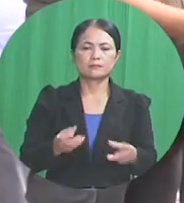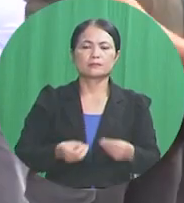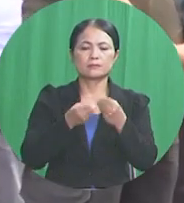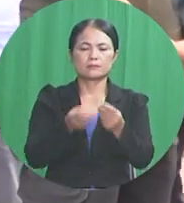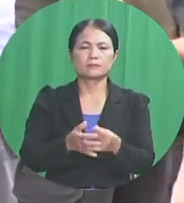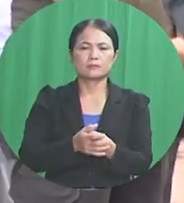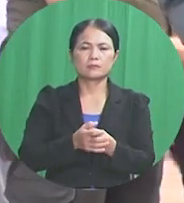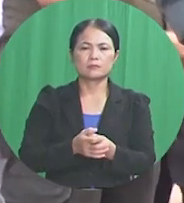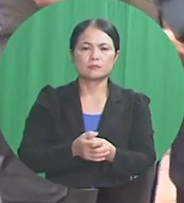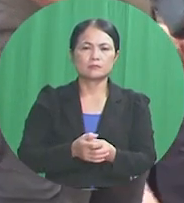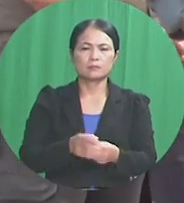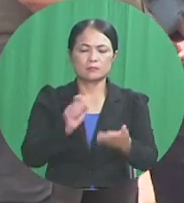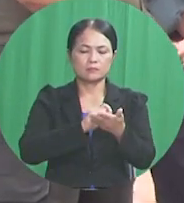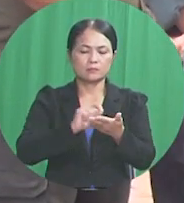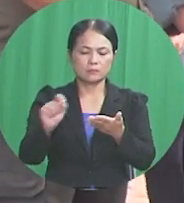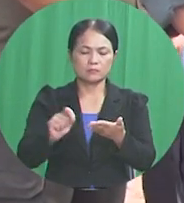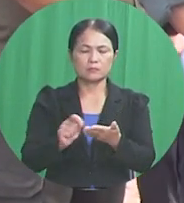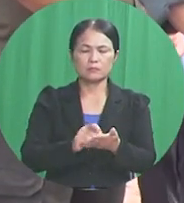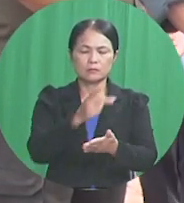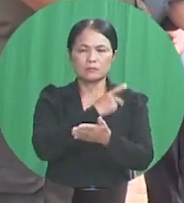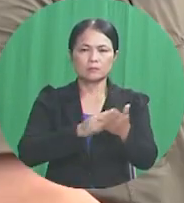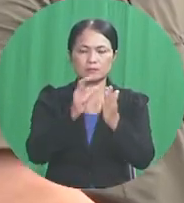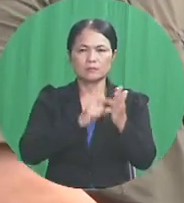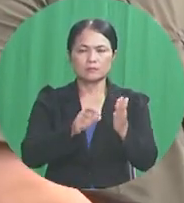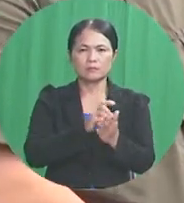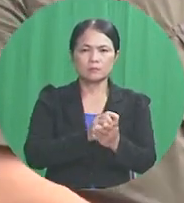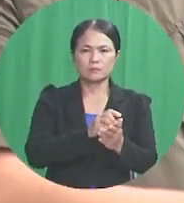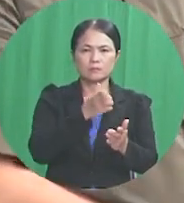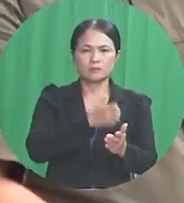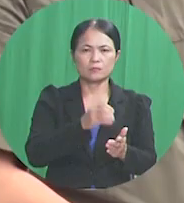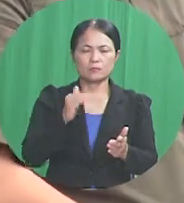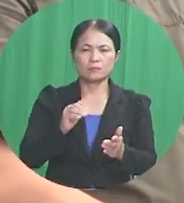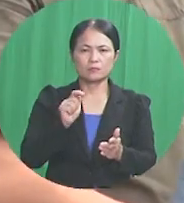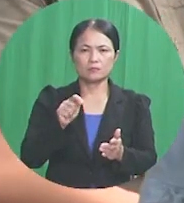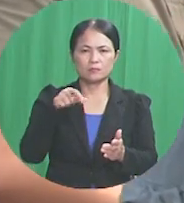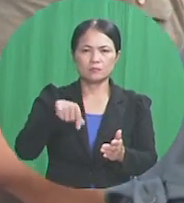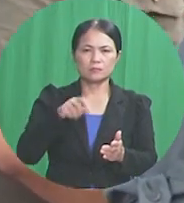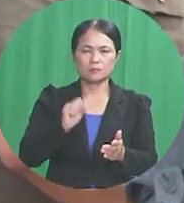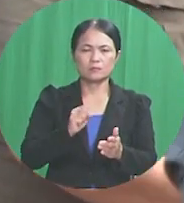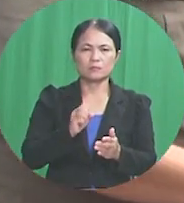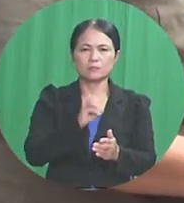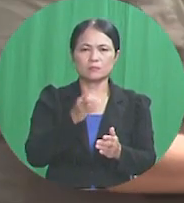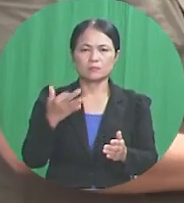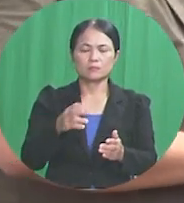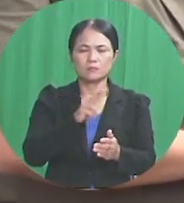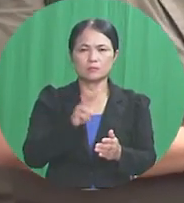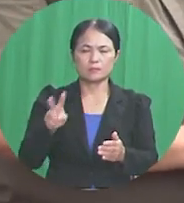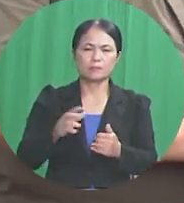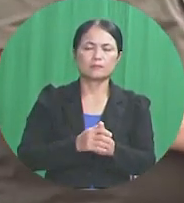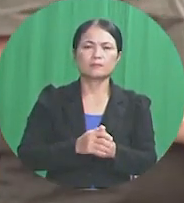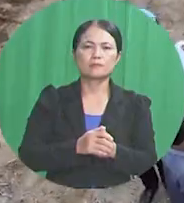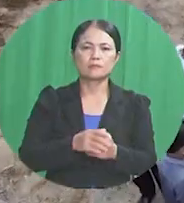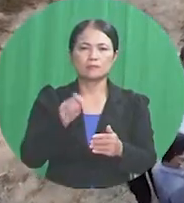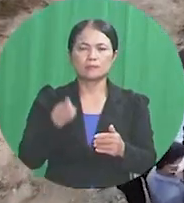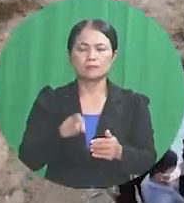จเตียนลายประหัวเลขาเลือประหริจกรดเลยโนซอโรกอตอโซนประใบมาภายปีสละ